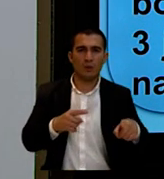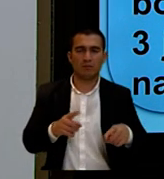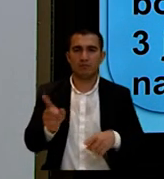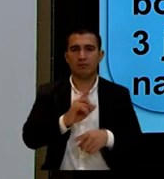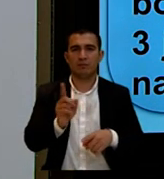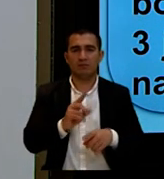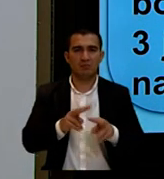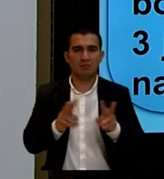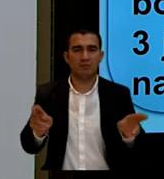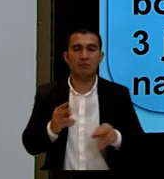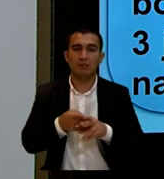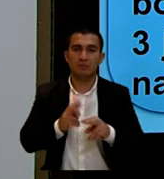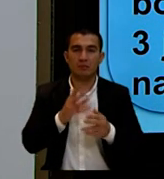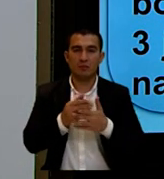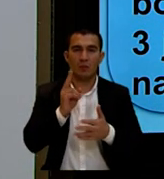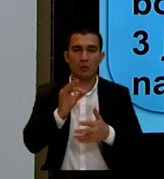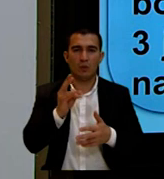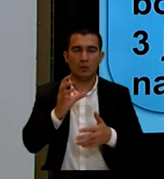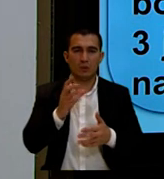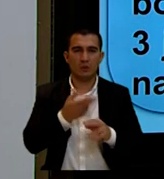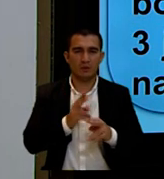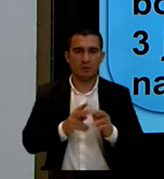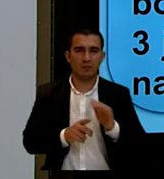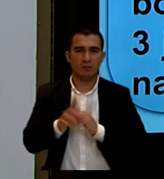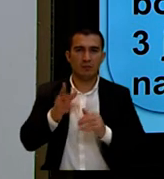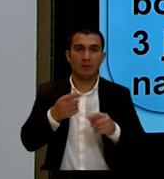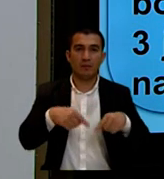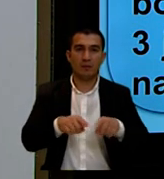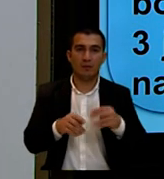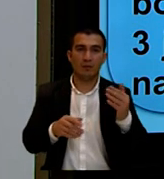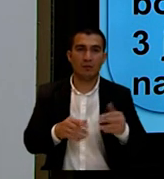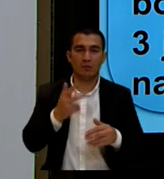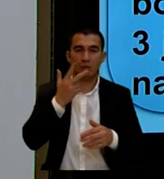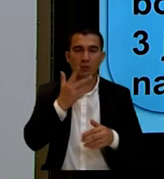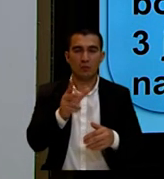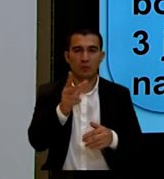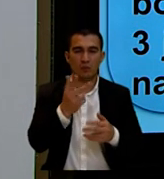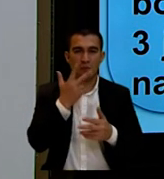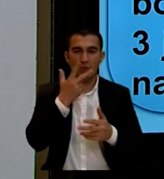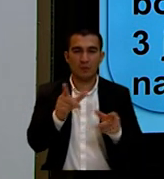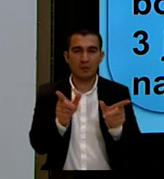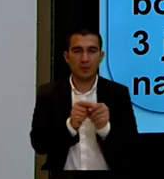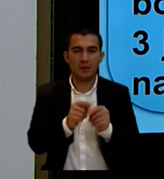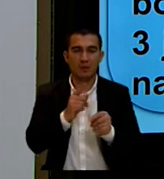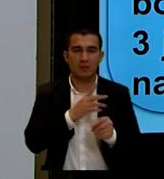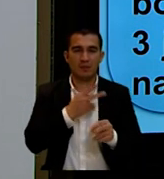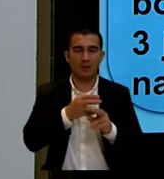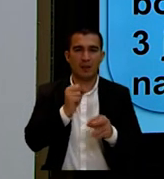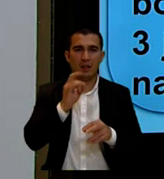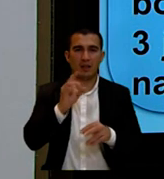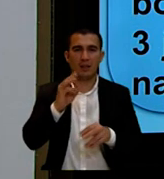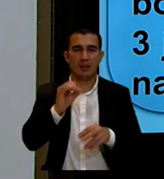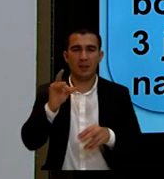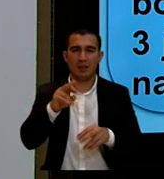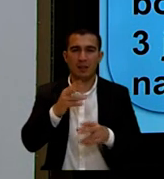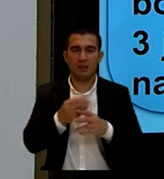qorinchasidan arterial konus boshlanadi. Undan esa 3 juft arteriya tarmoqlanadi. Ya'ni ulardan